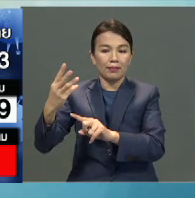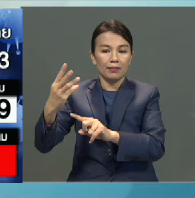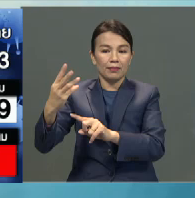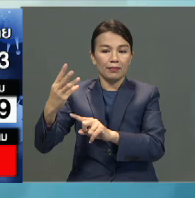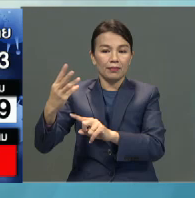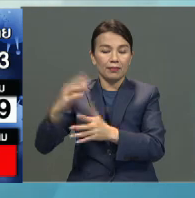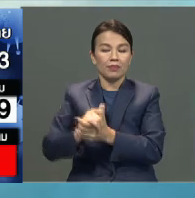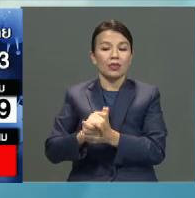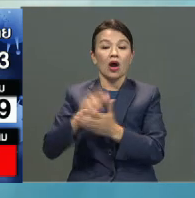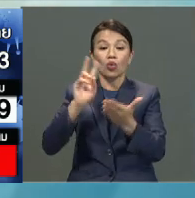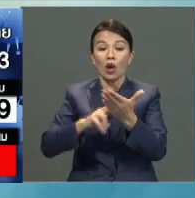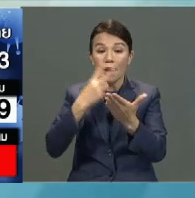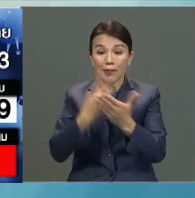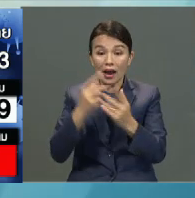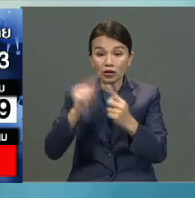4